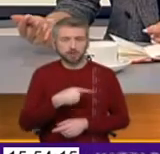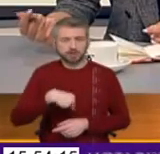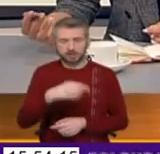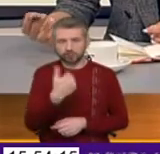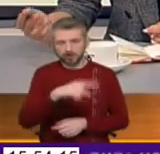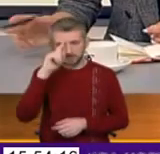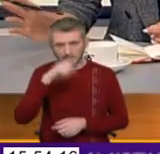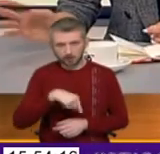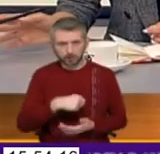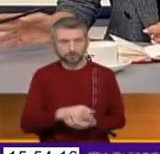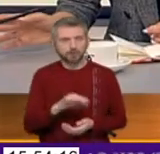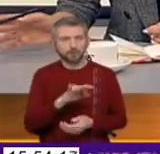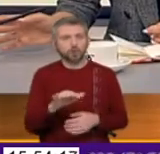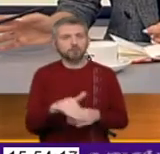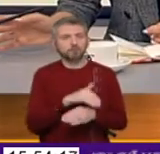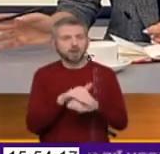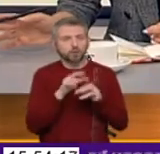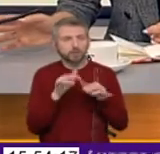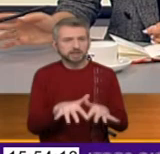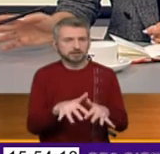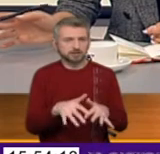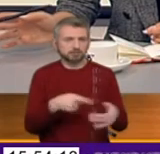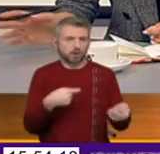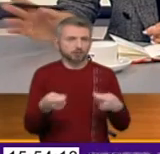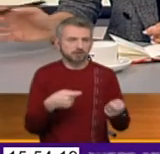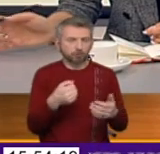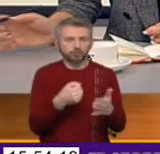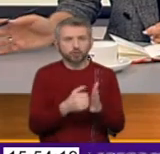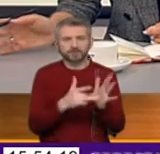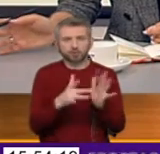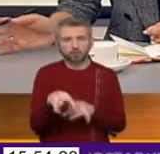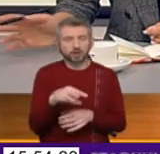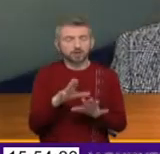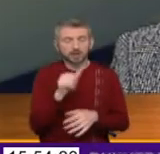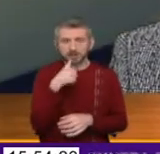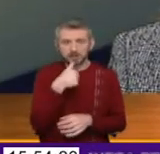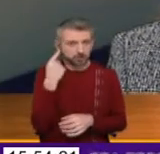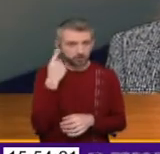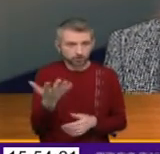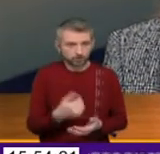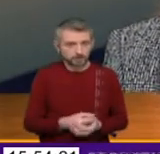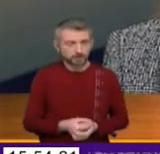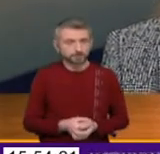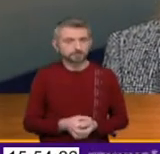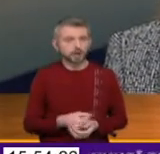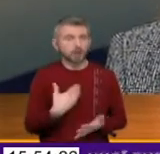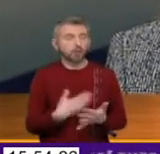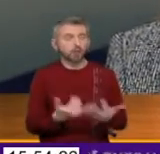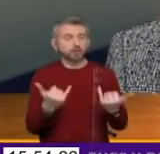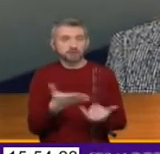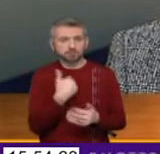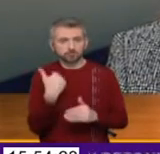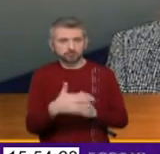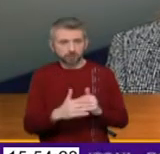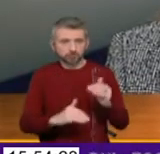знають про благодійний аукціон до Святого Миколая, вже тільки ледачий не чув. А от зараз ми вже